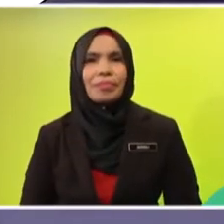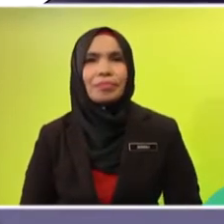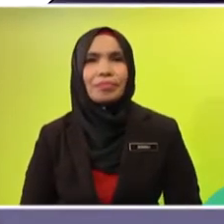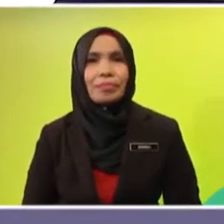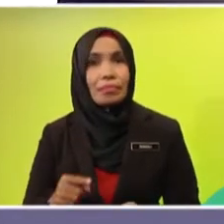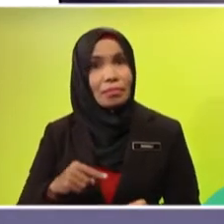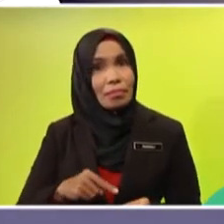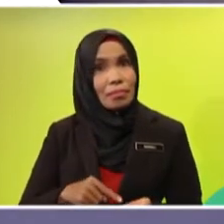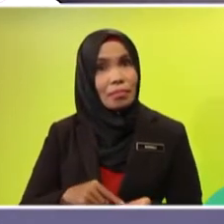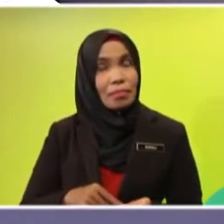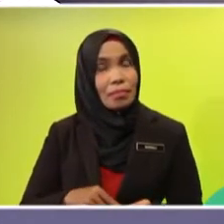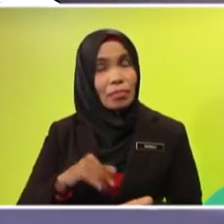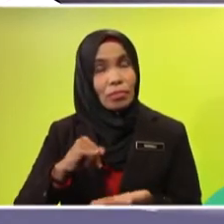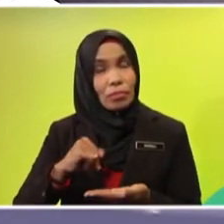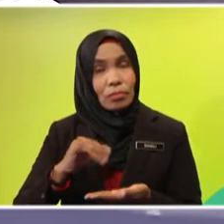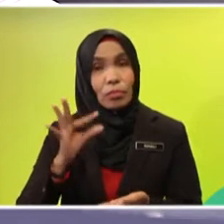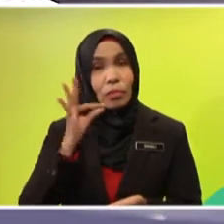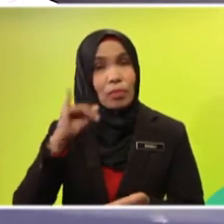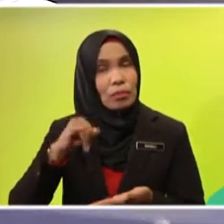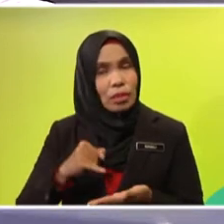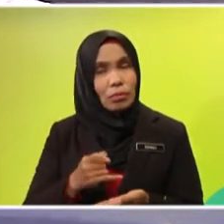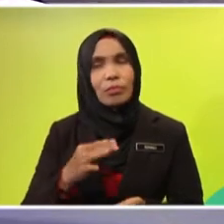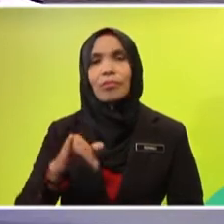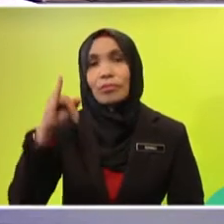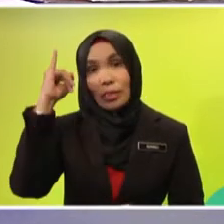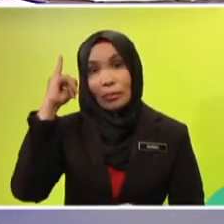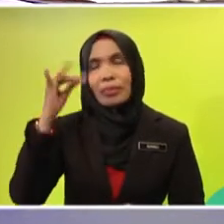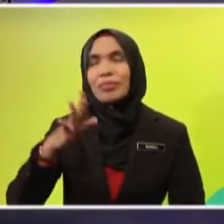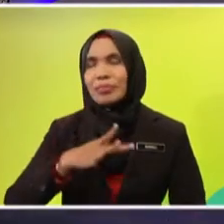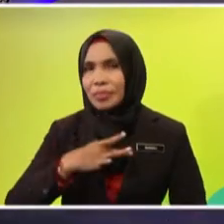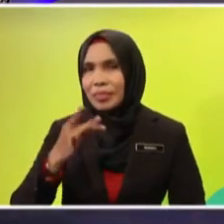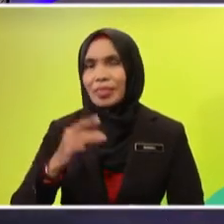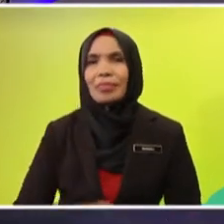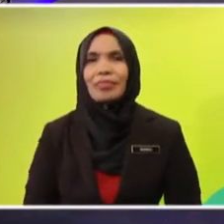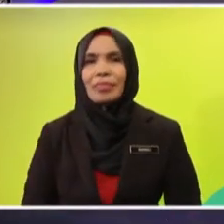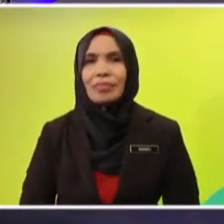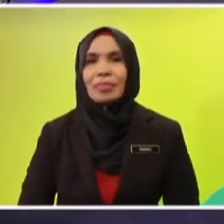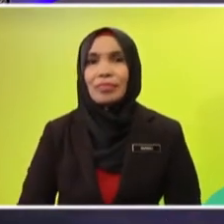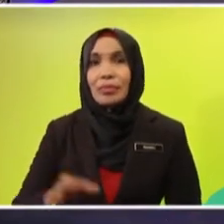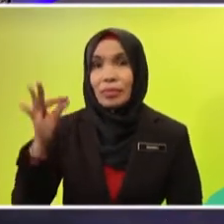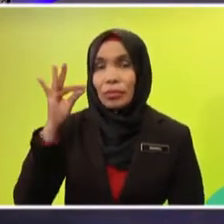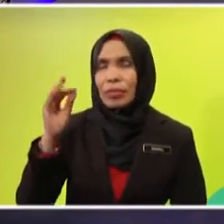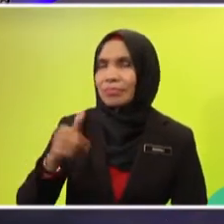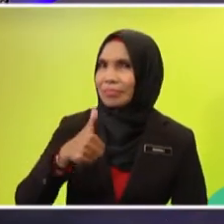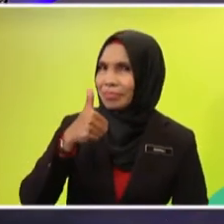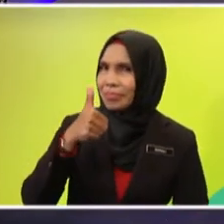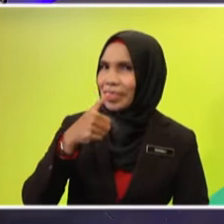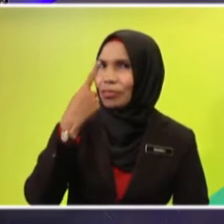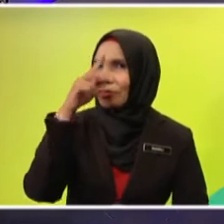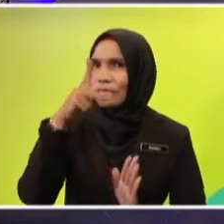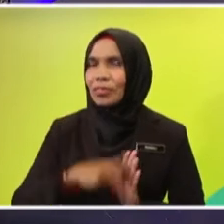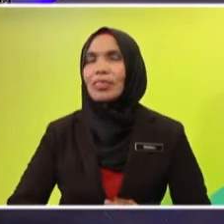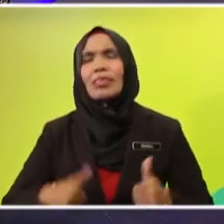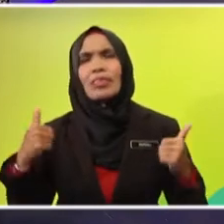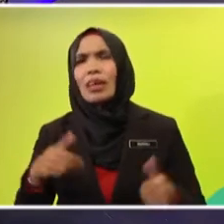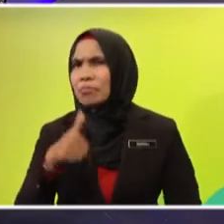buah jambu betul baik buah juga bagus untuk kesehatan tuh Ah Bagus makan buah-buahan